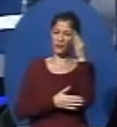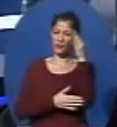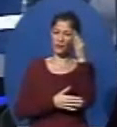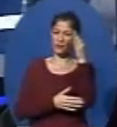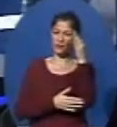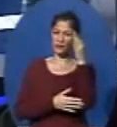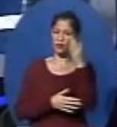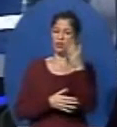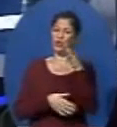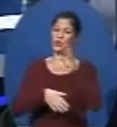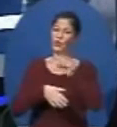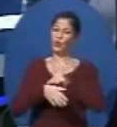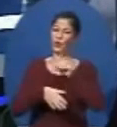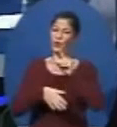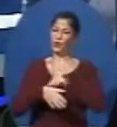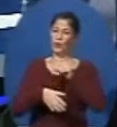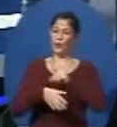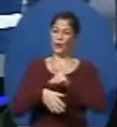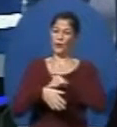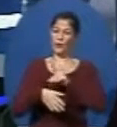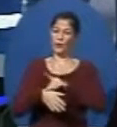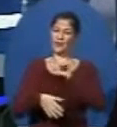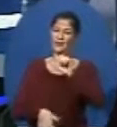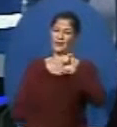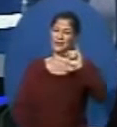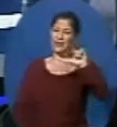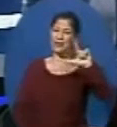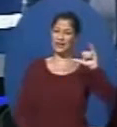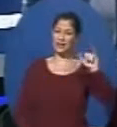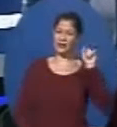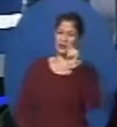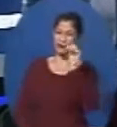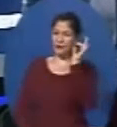דוקטור אילי גולדברג, שהייתה מפקדת בית ספר